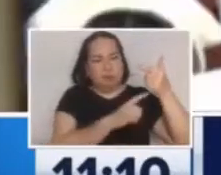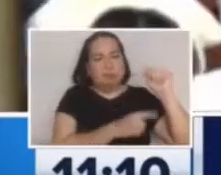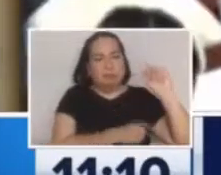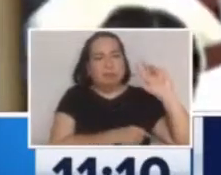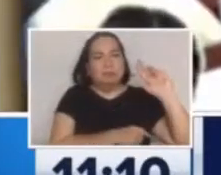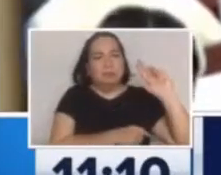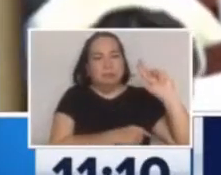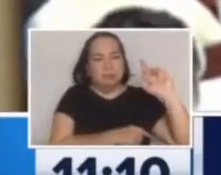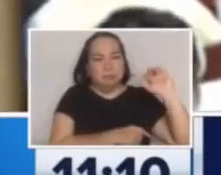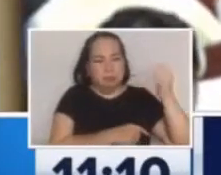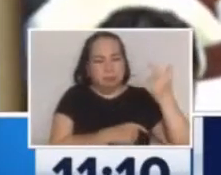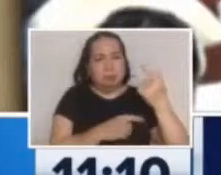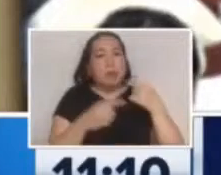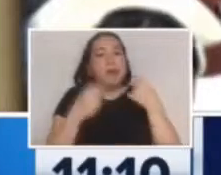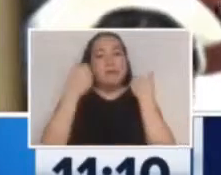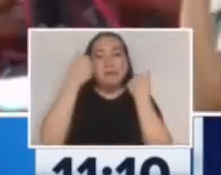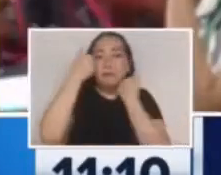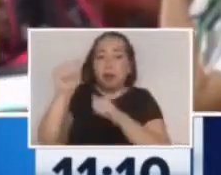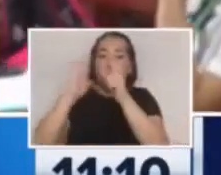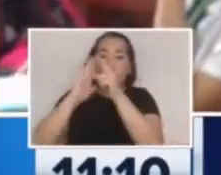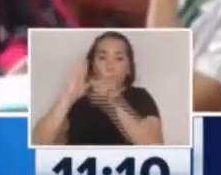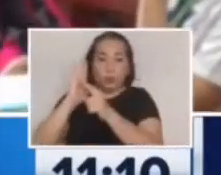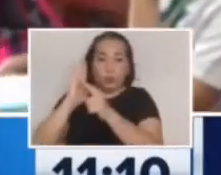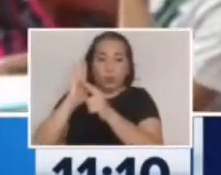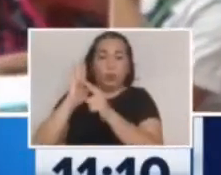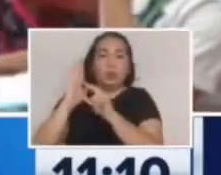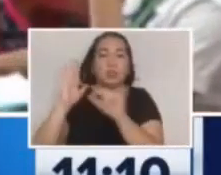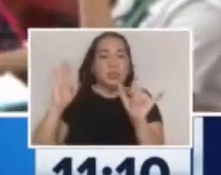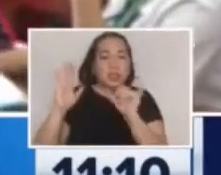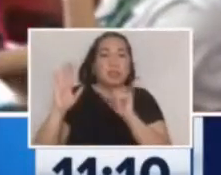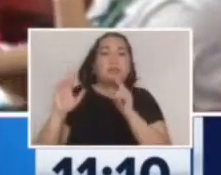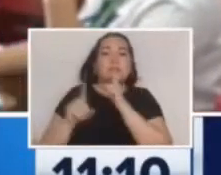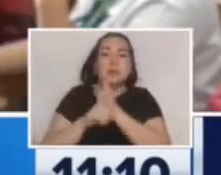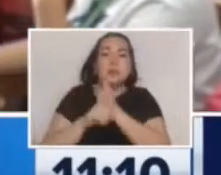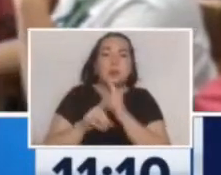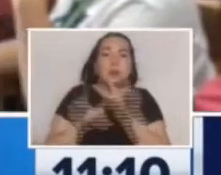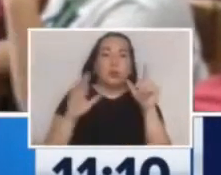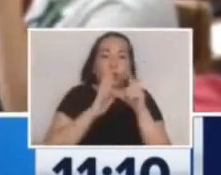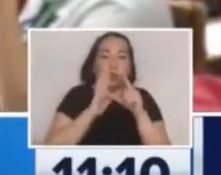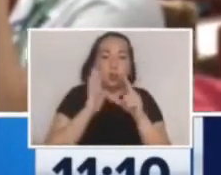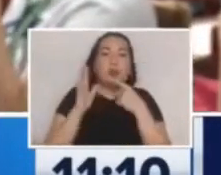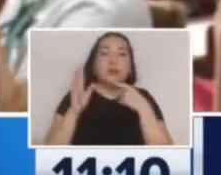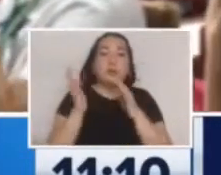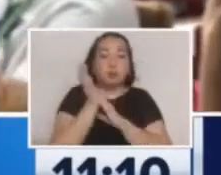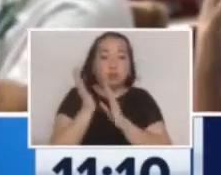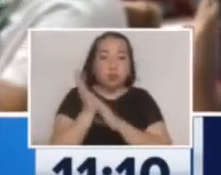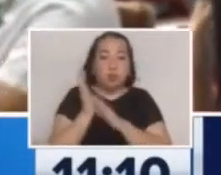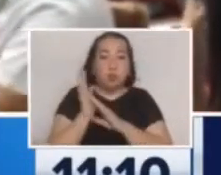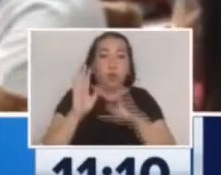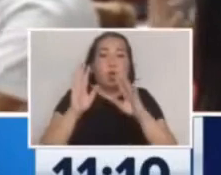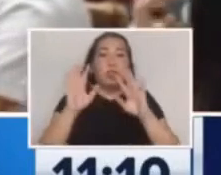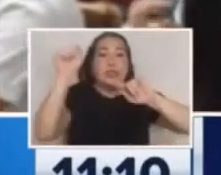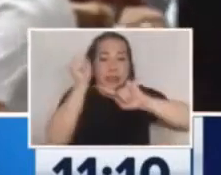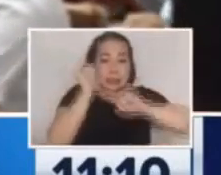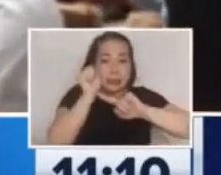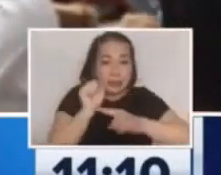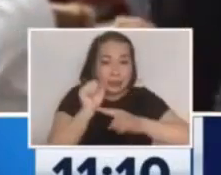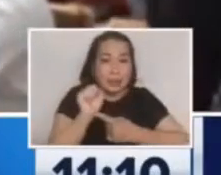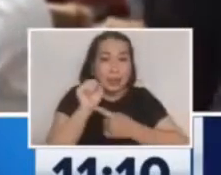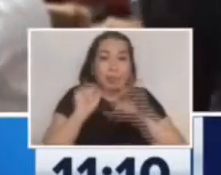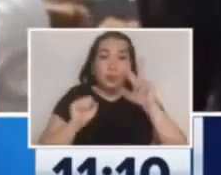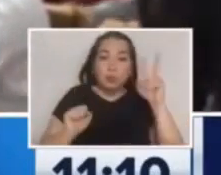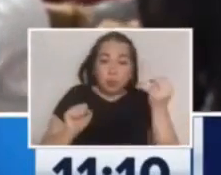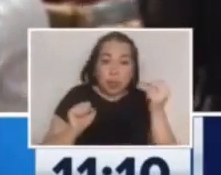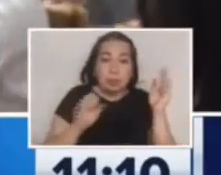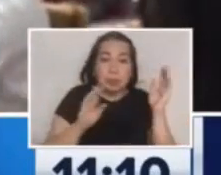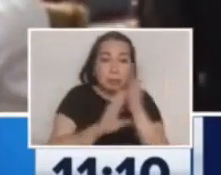Pwedeng virtual, pwede ding physical sa mga lugar na inaalaw ang physical na